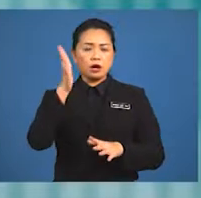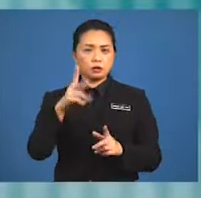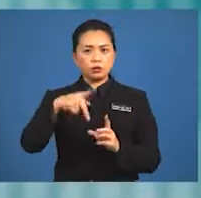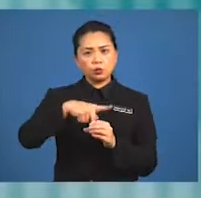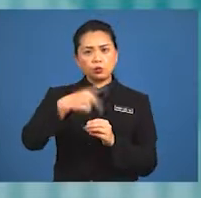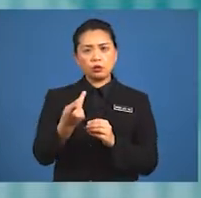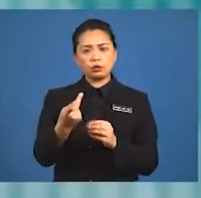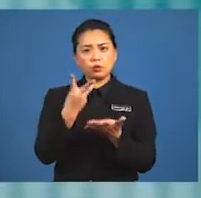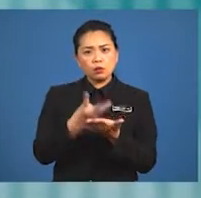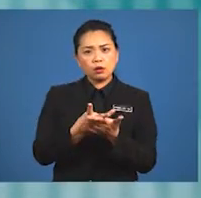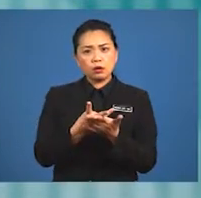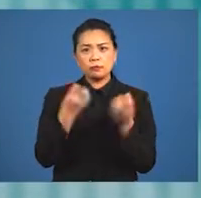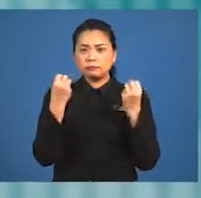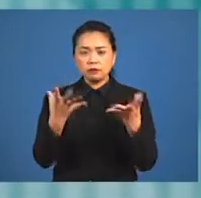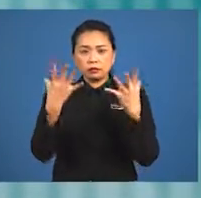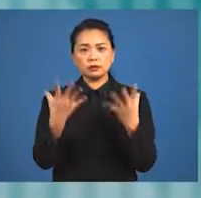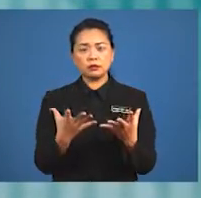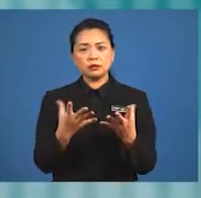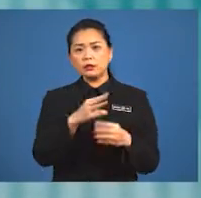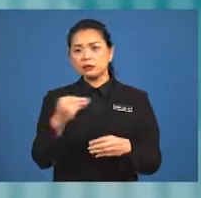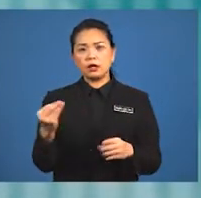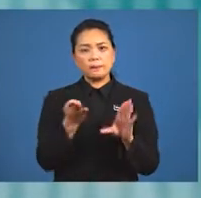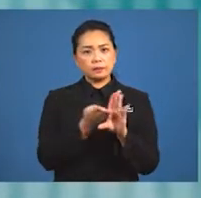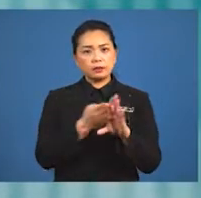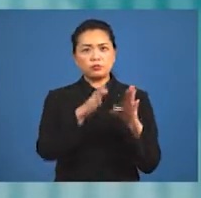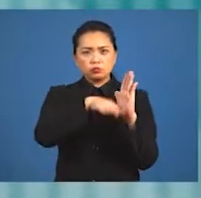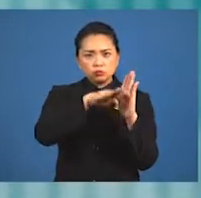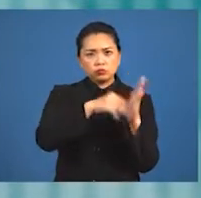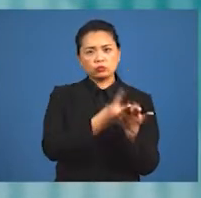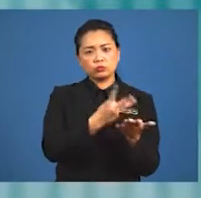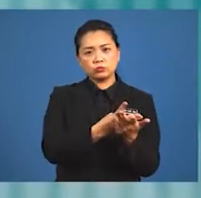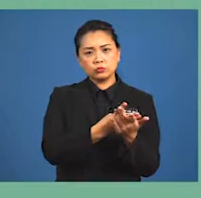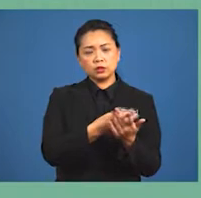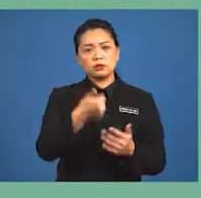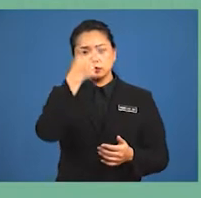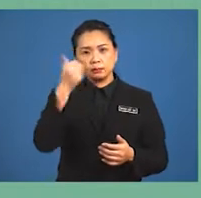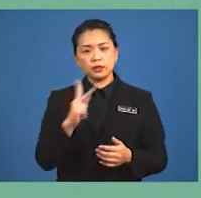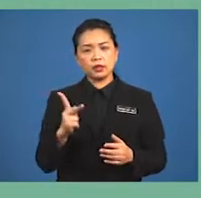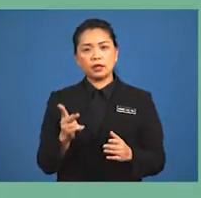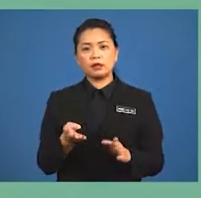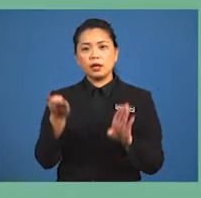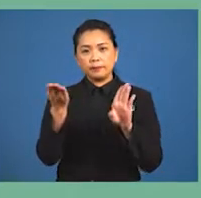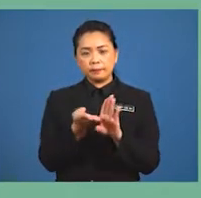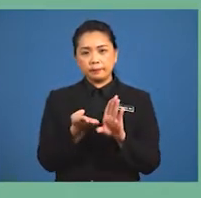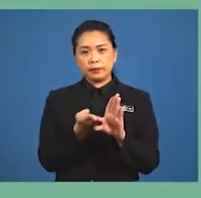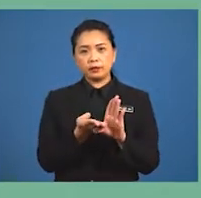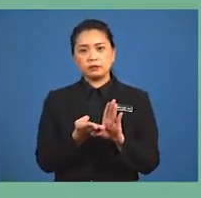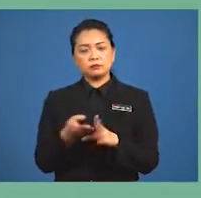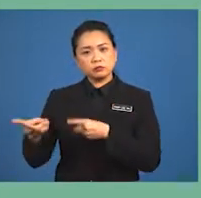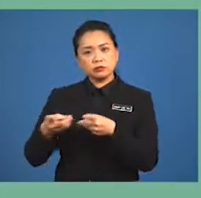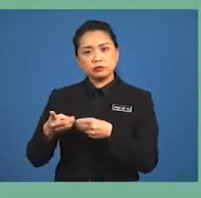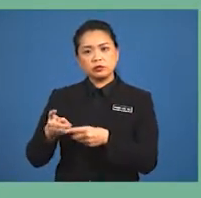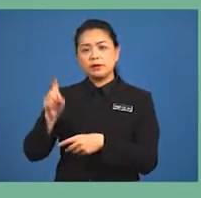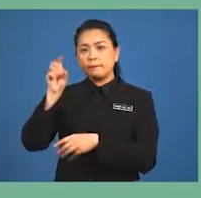bank secara mendadak dan bank mengalami kekurangan tunai, menyebabkan bank perdagangan terpaksa